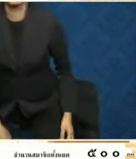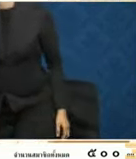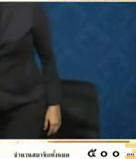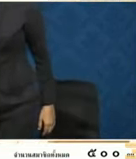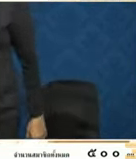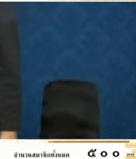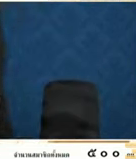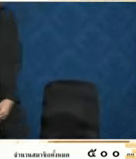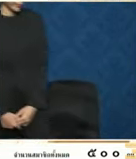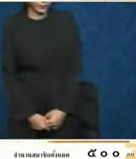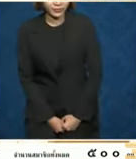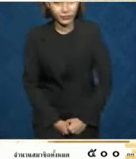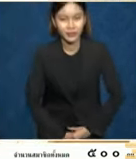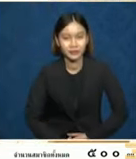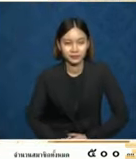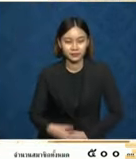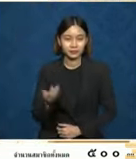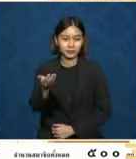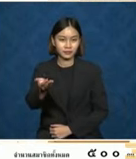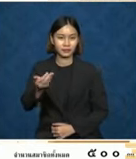ท่านรวีเล็กอุทัยครับ